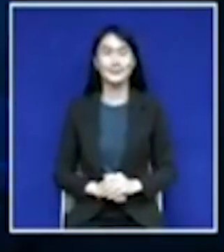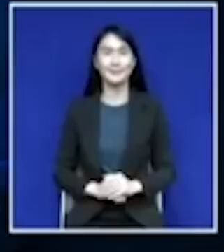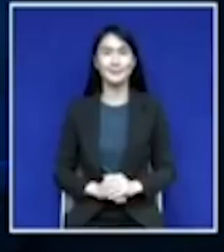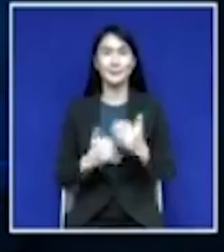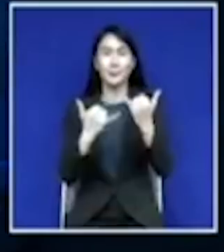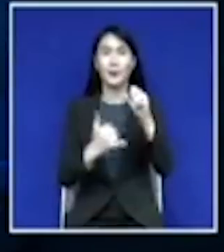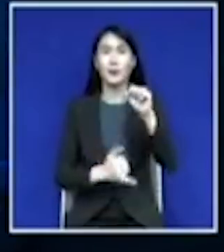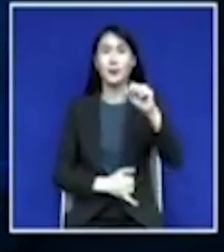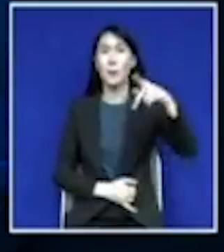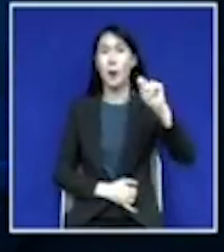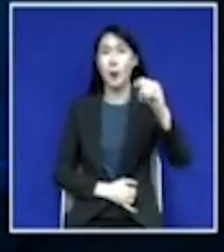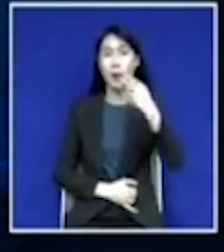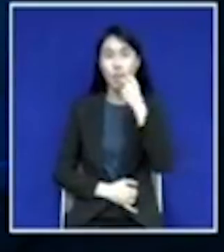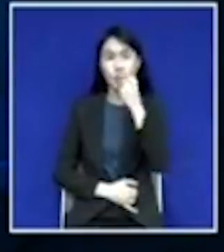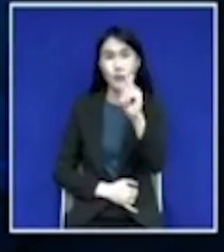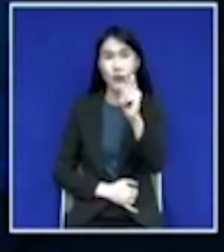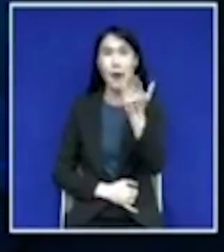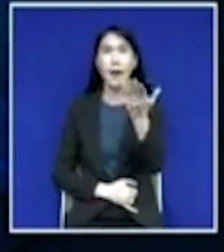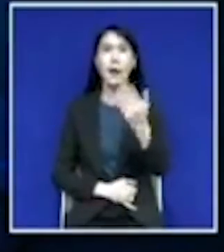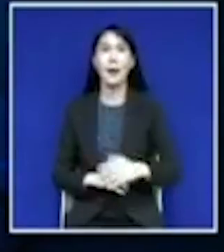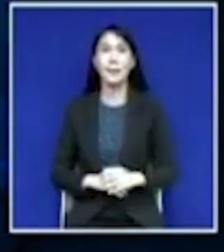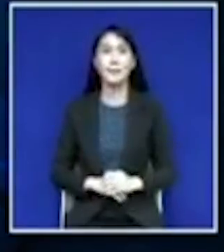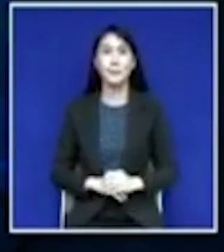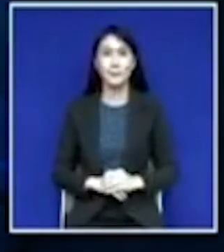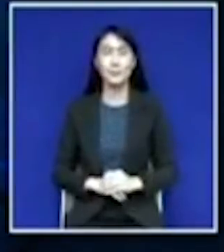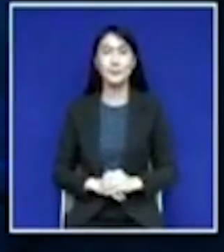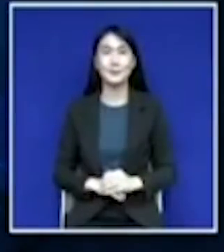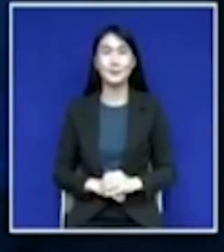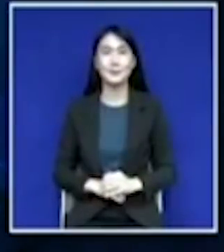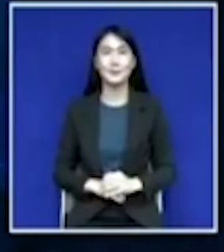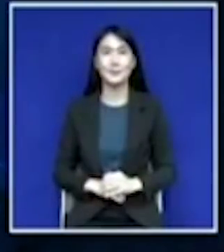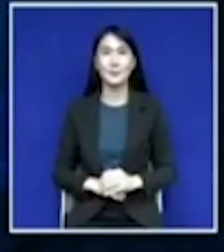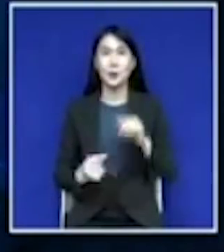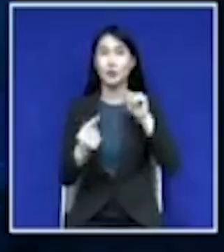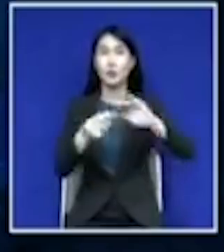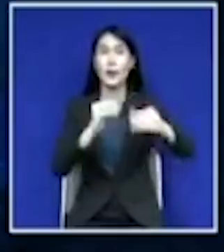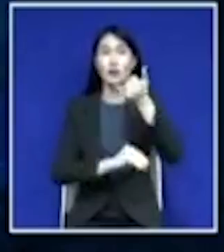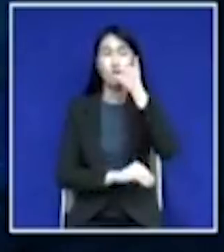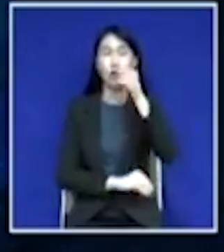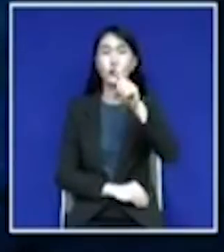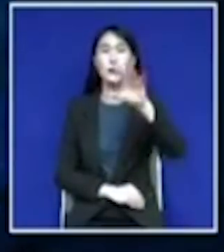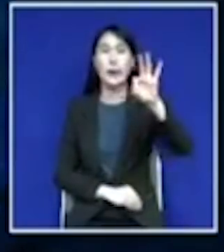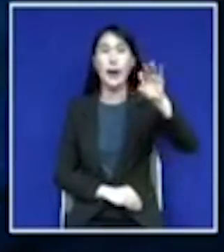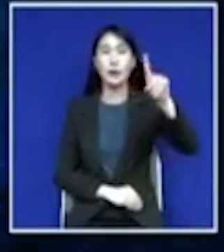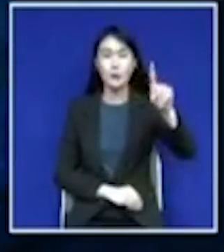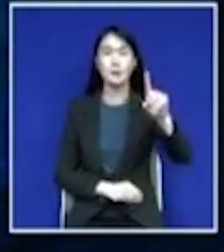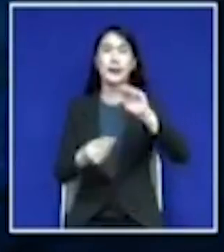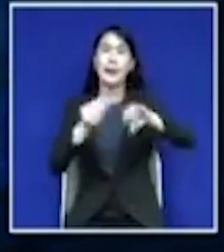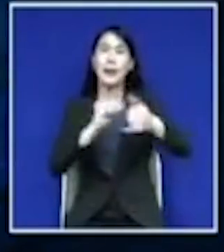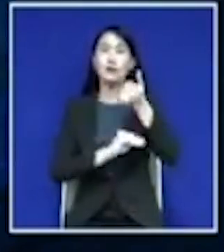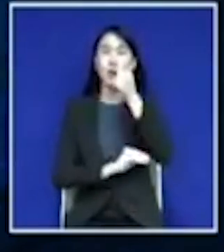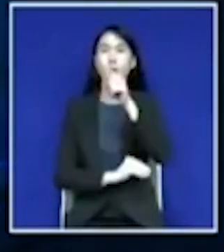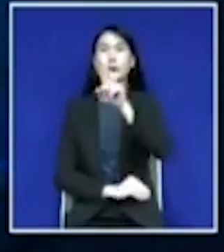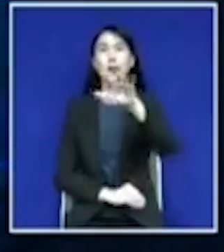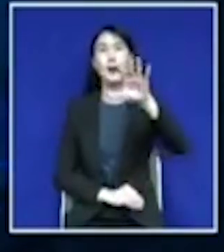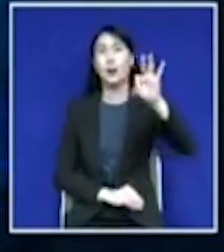ปม.ก็เข้าไปก็จะเห็นภาพนี้นะครับแล้วก็เรื่องของทางสายด่วน191 1599นะครับ